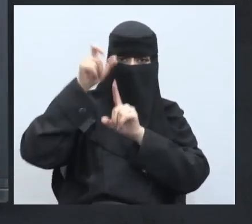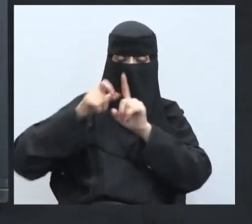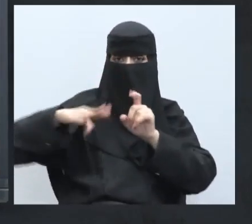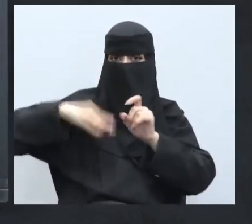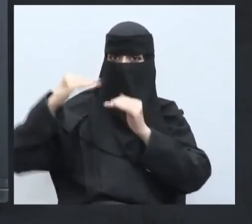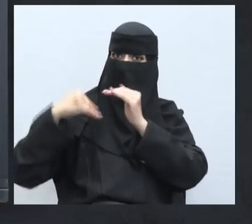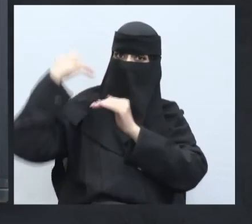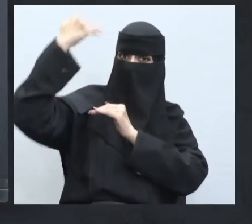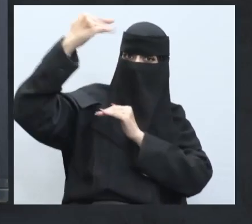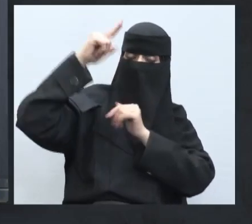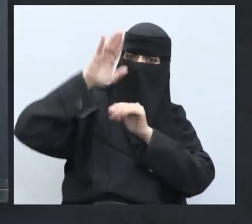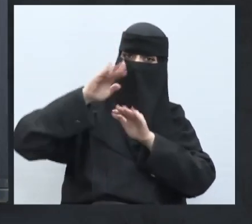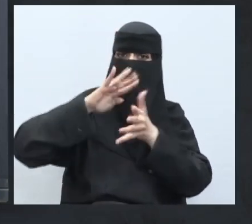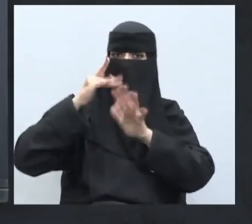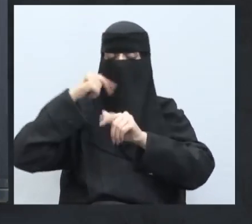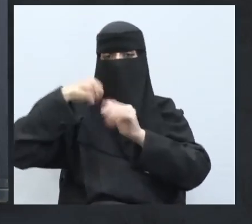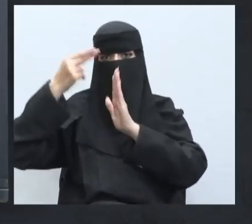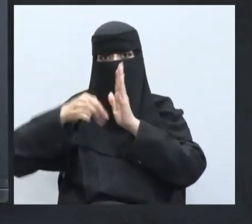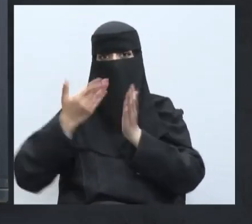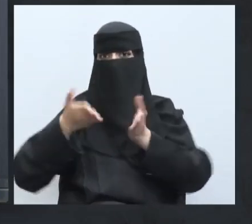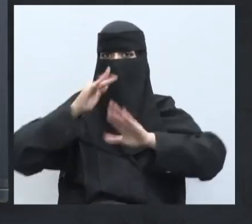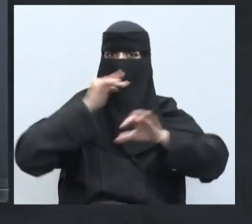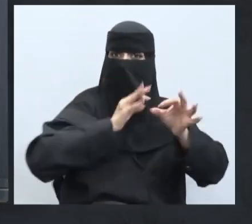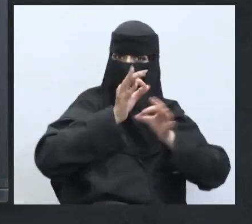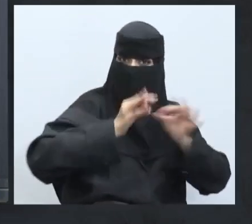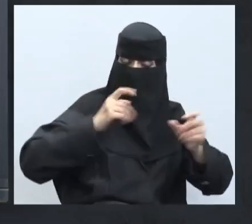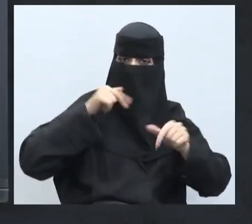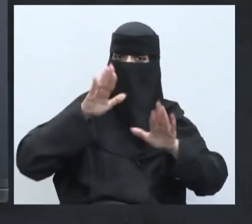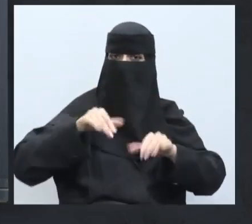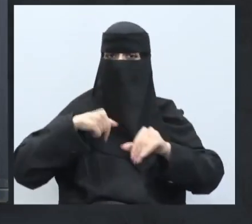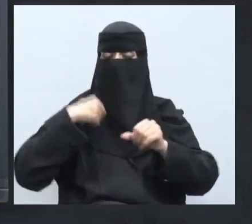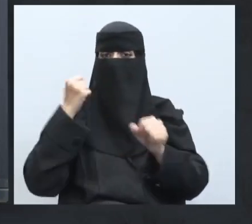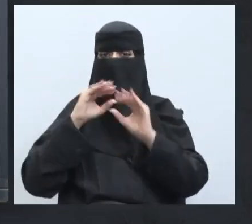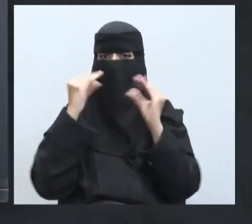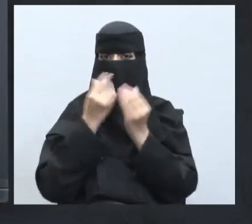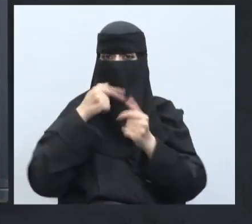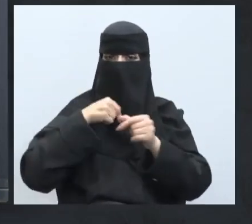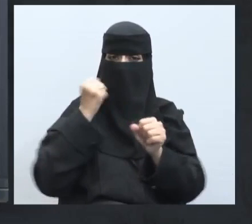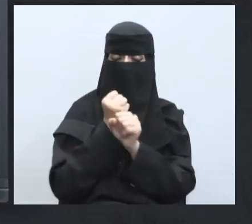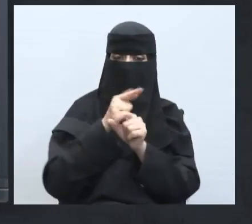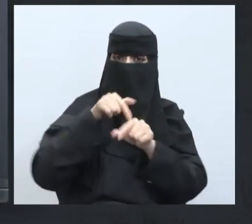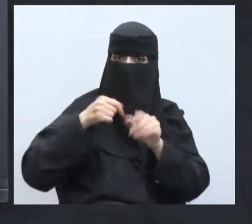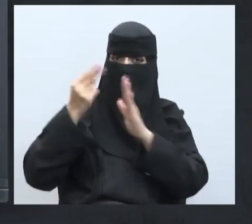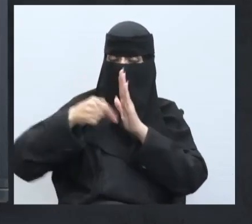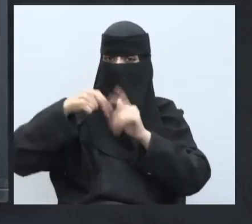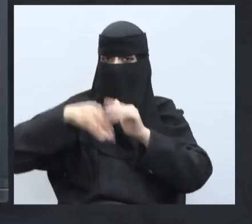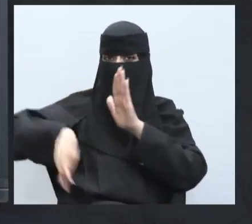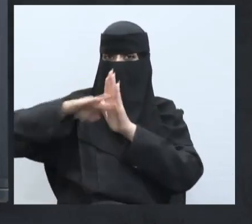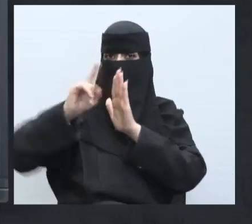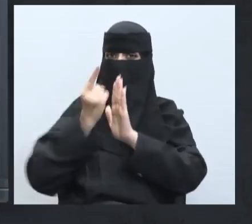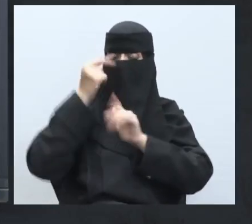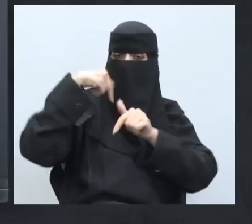الاداره العليا بالتاكيد يكون له قرارات اكبر استراتيجيه في الاداره التشغيليه قد يكون له قرارات على مستوى التشغيل اليومي